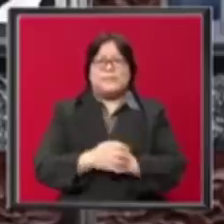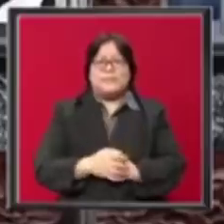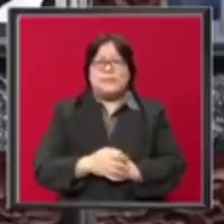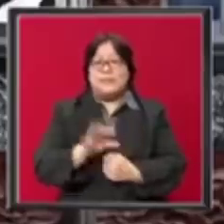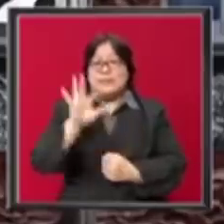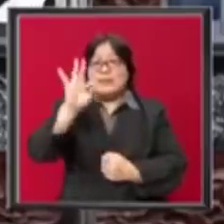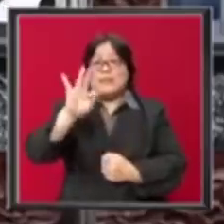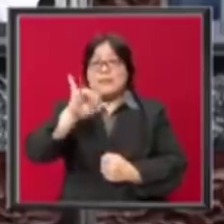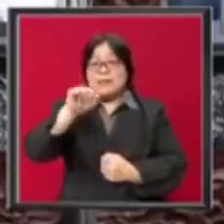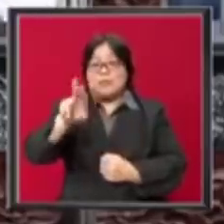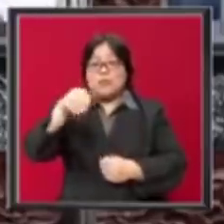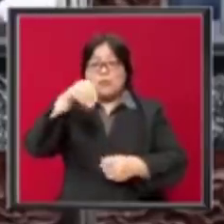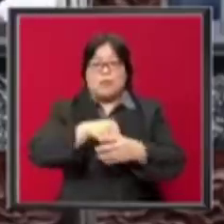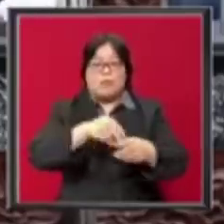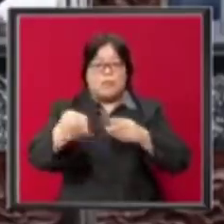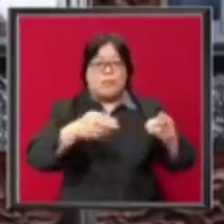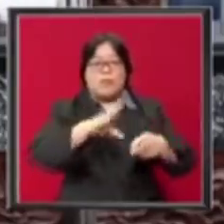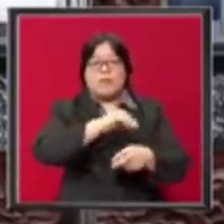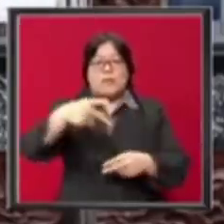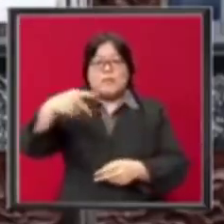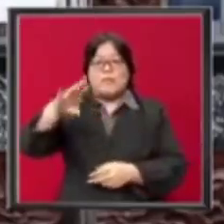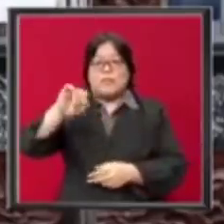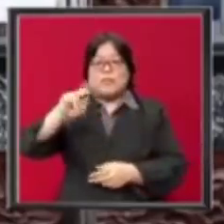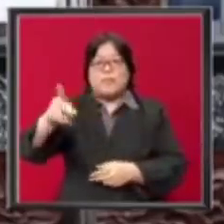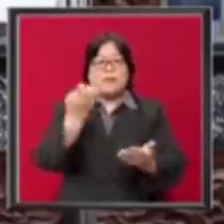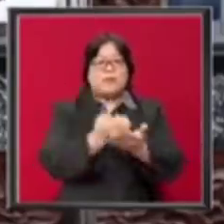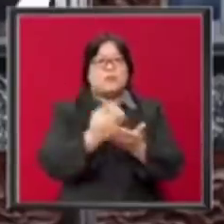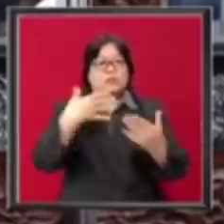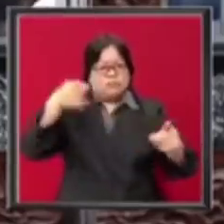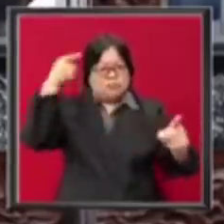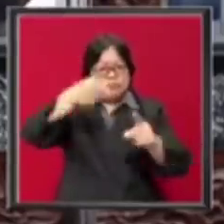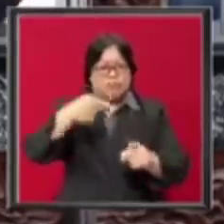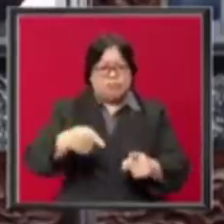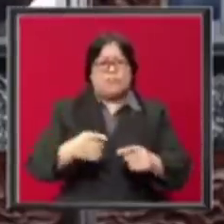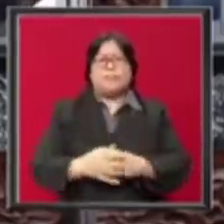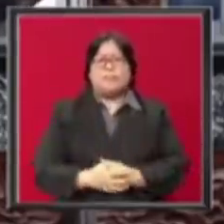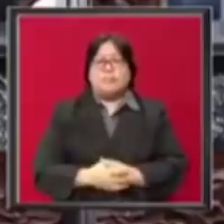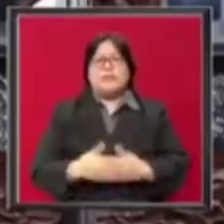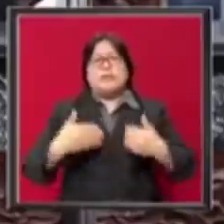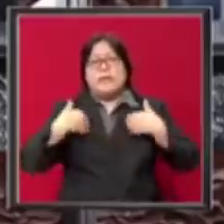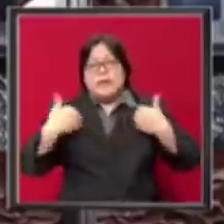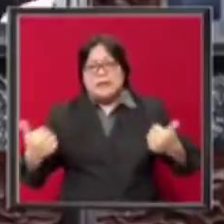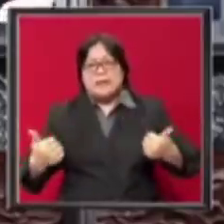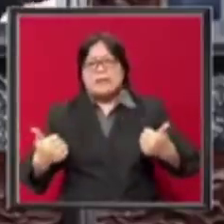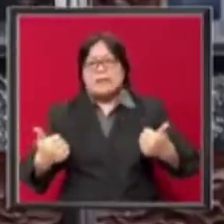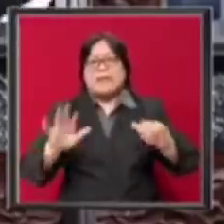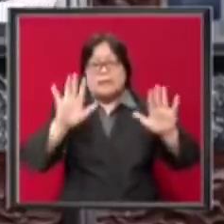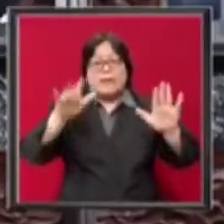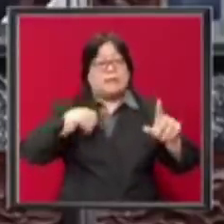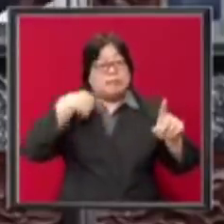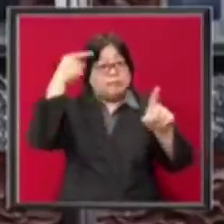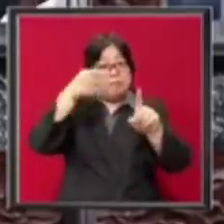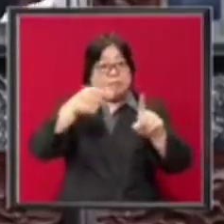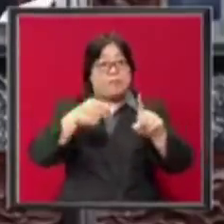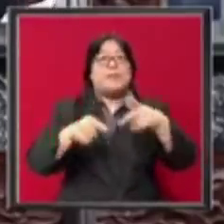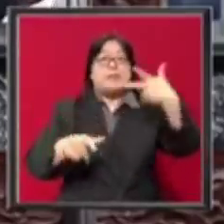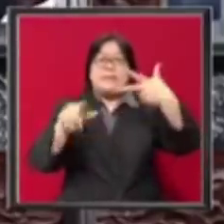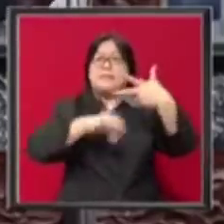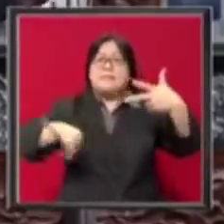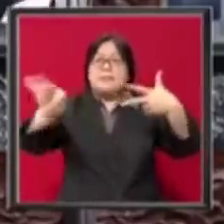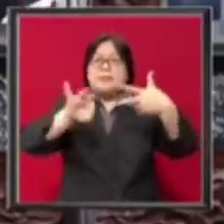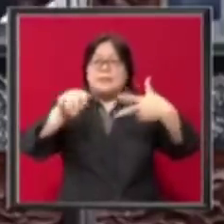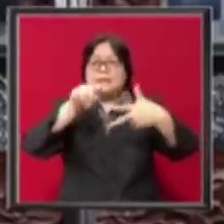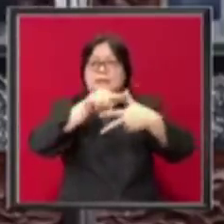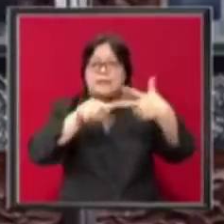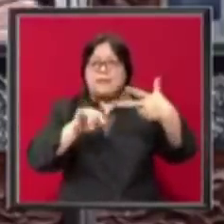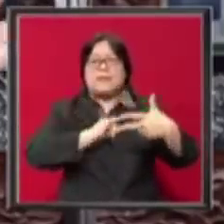9 isu dalam pengurusan dan prospek ekonomi itu ditekankan. Oh, banyak menarik. Kesihatan rakyat. Saya tekankan yang ketiga yang utama.